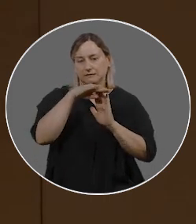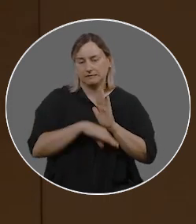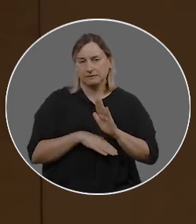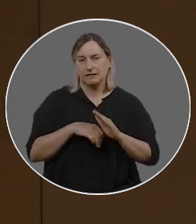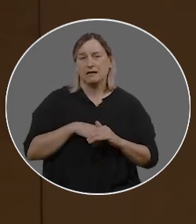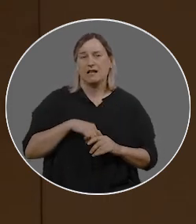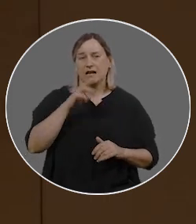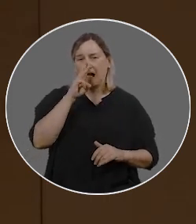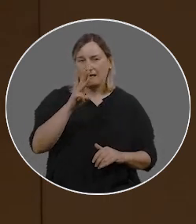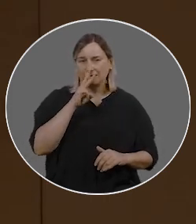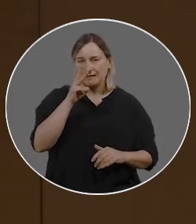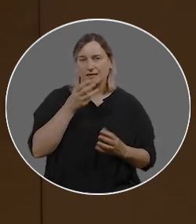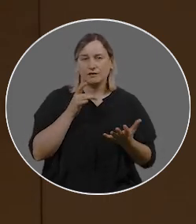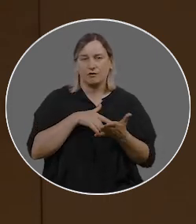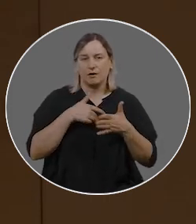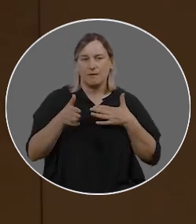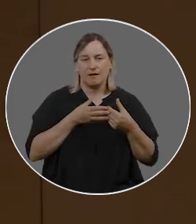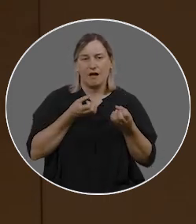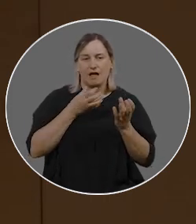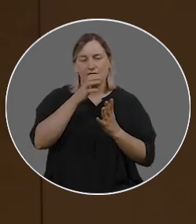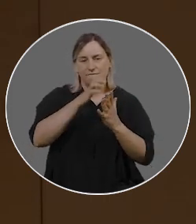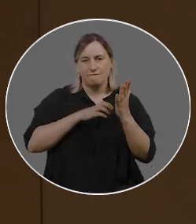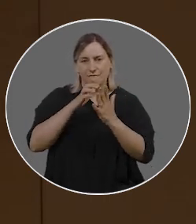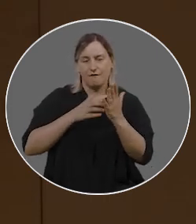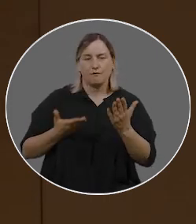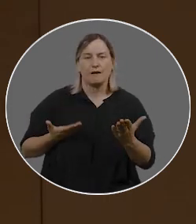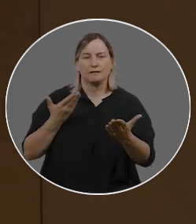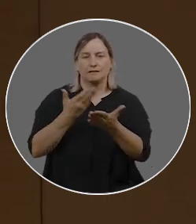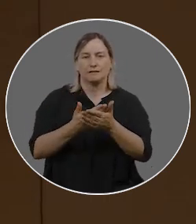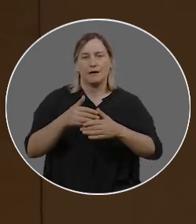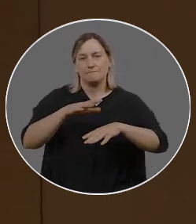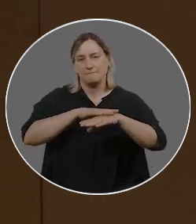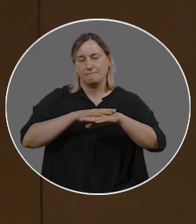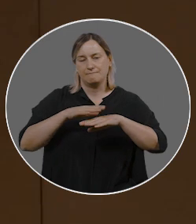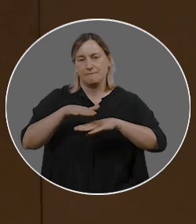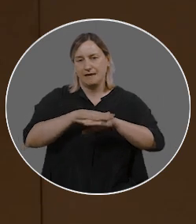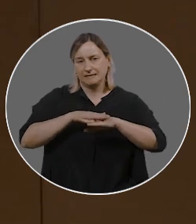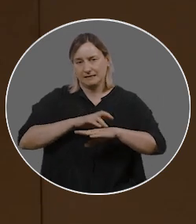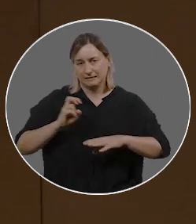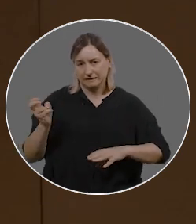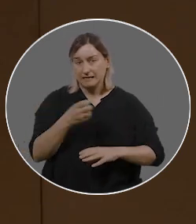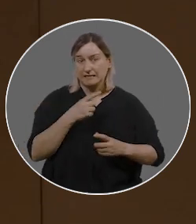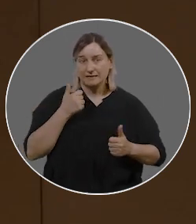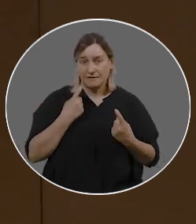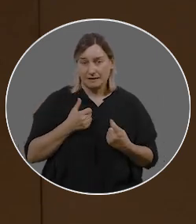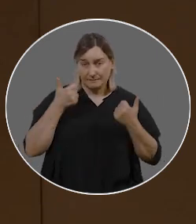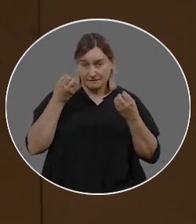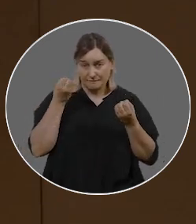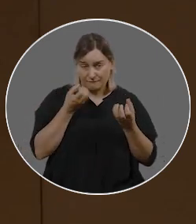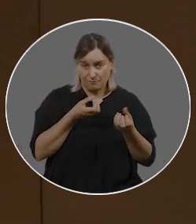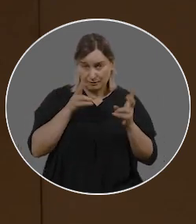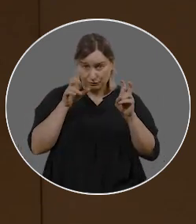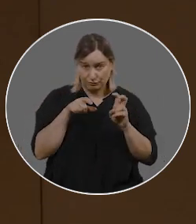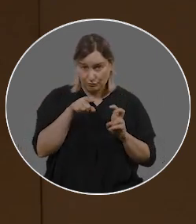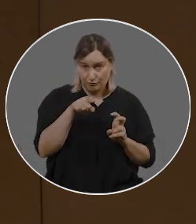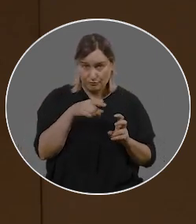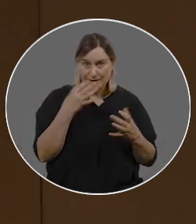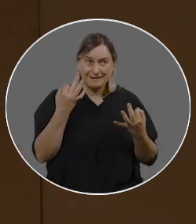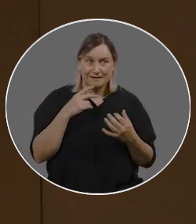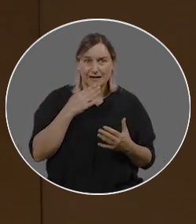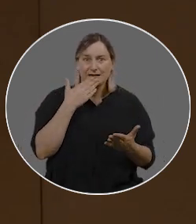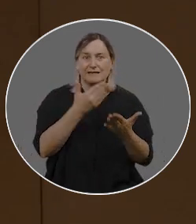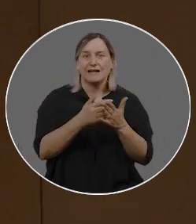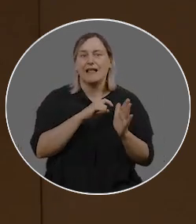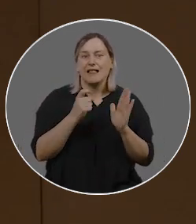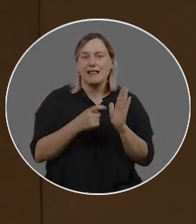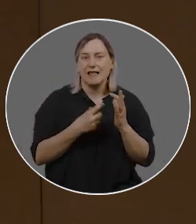3 anys, que heu de presentar al Ministeri, etc. No entraré en detalls, però si necessiteu més informació sobre què us requereix la